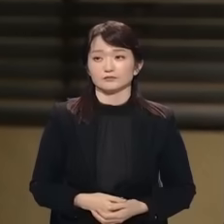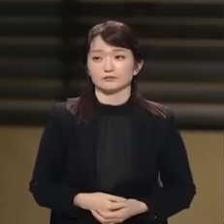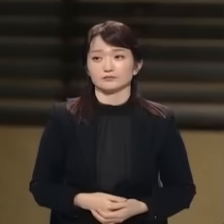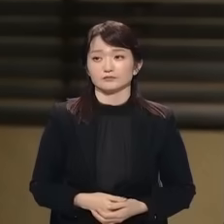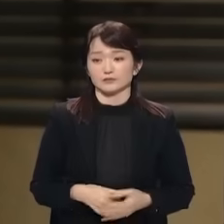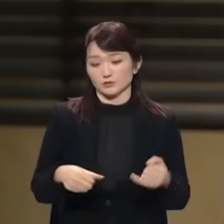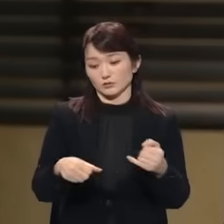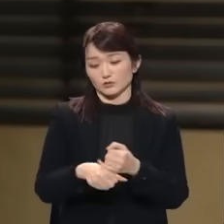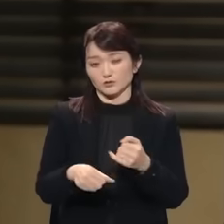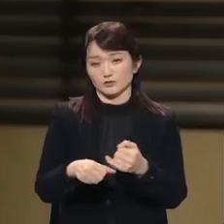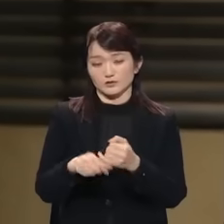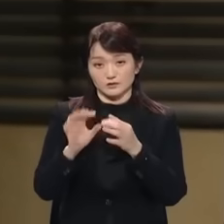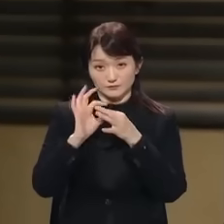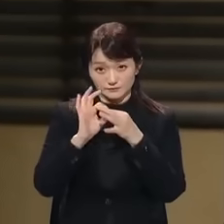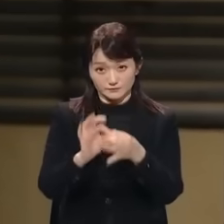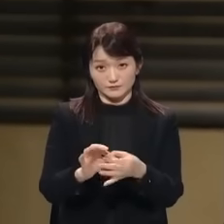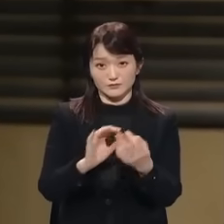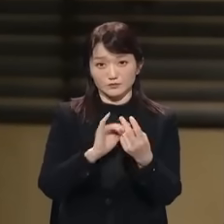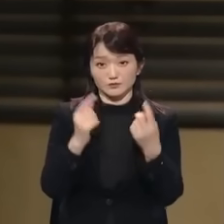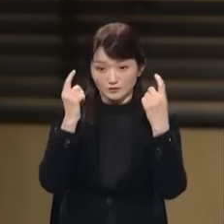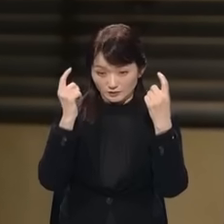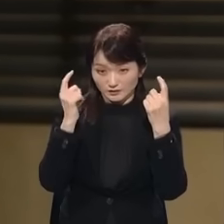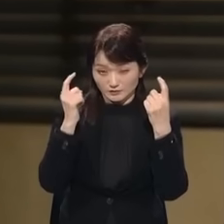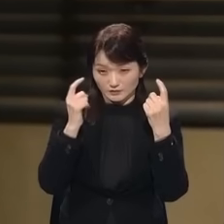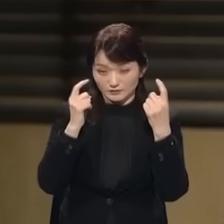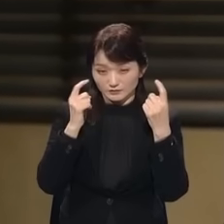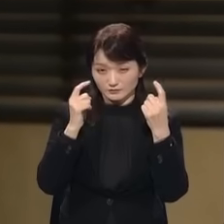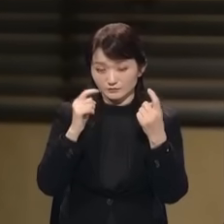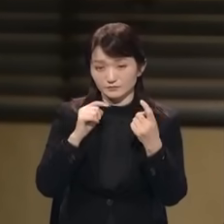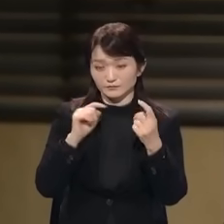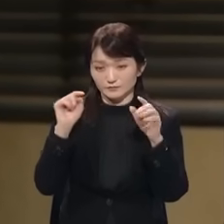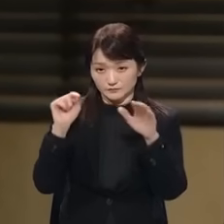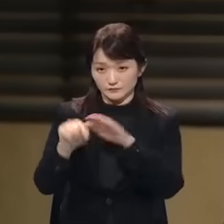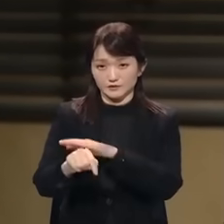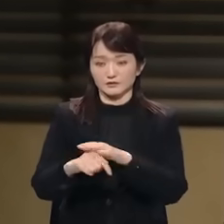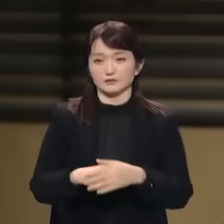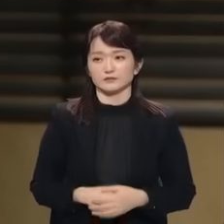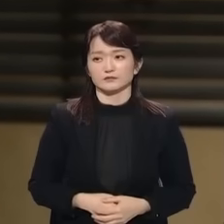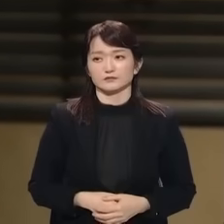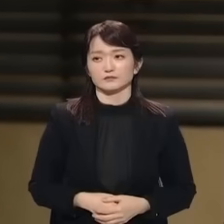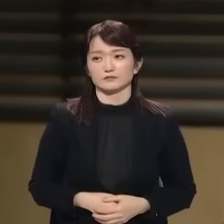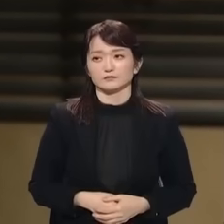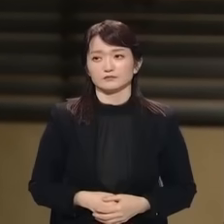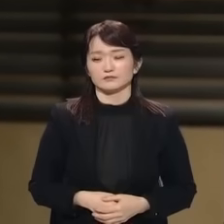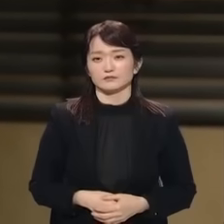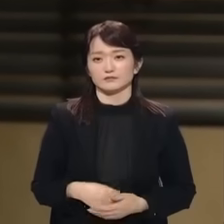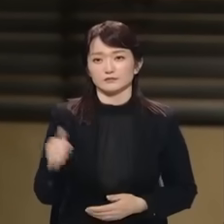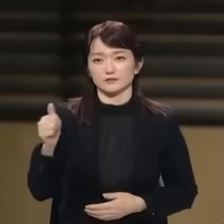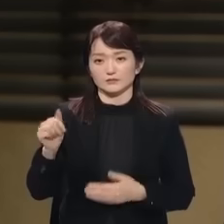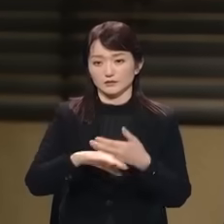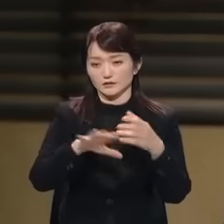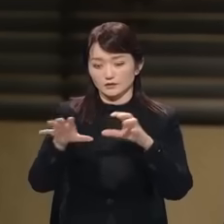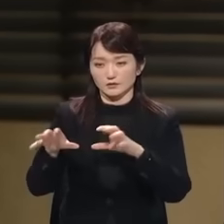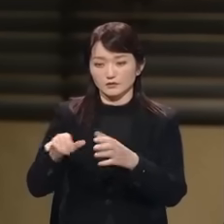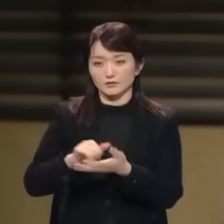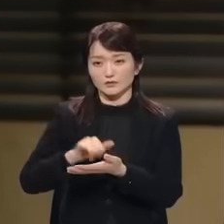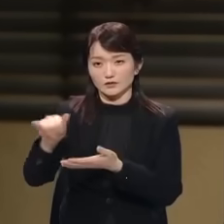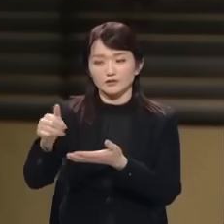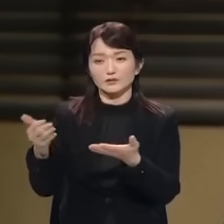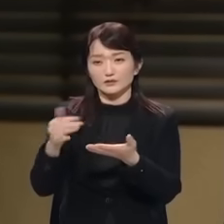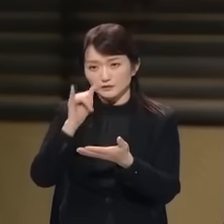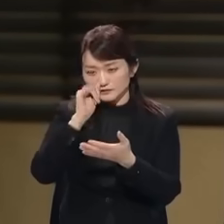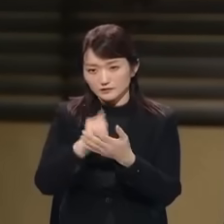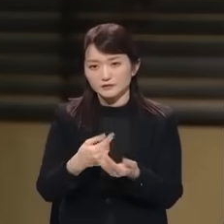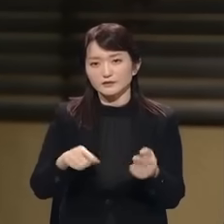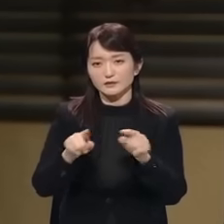지속되면서 두 사람 여행도 가게 됐는데 뭐 여행을 가려고 간게 아니고 남자가 해에 볼 일이 있는데 같이